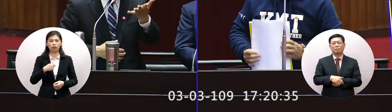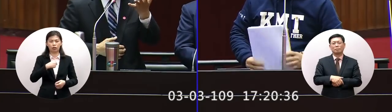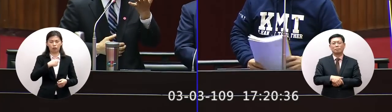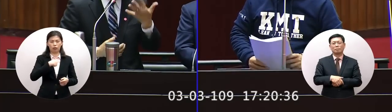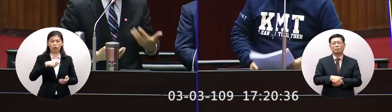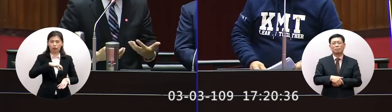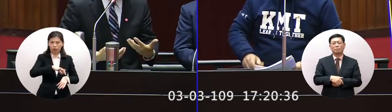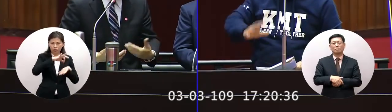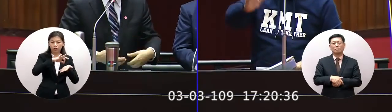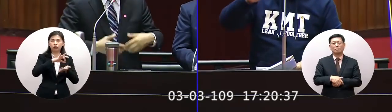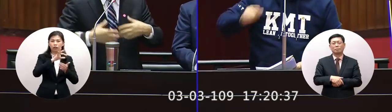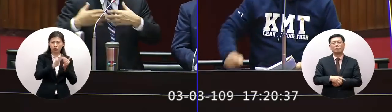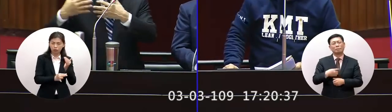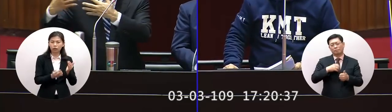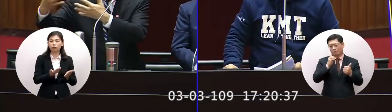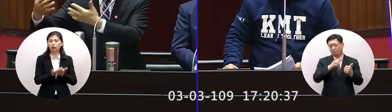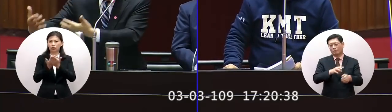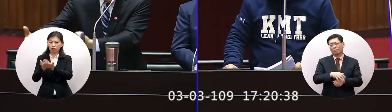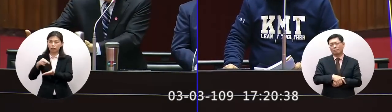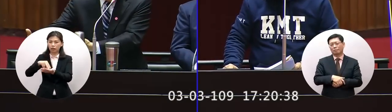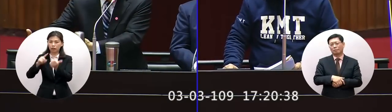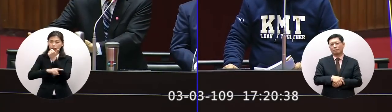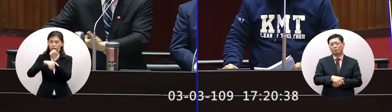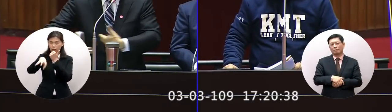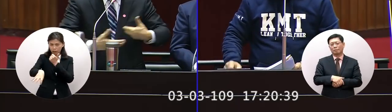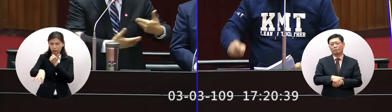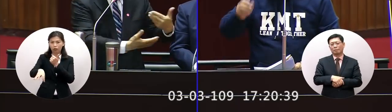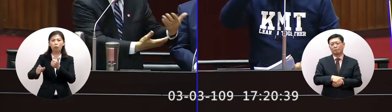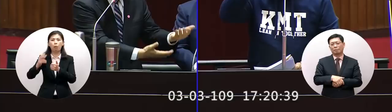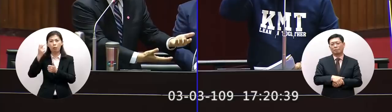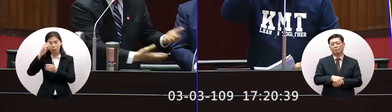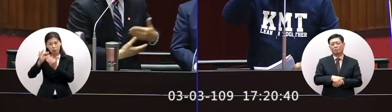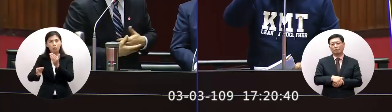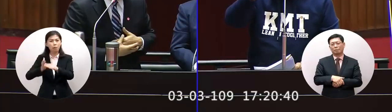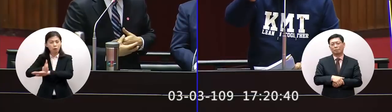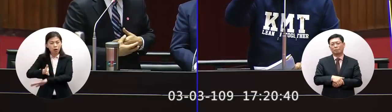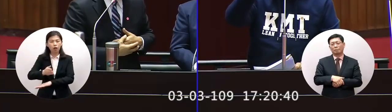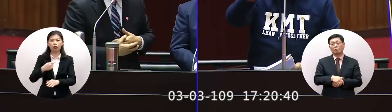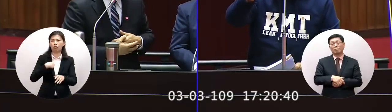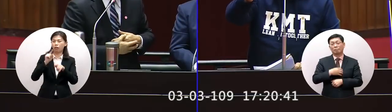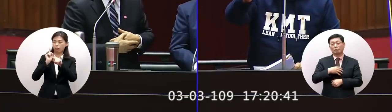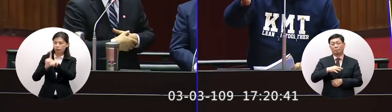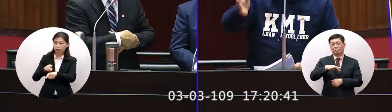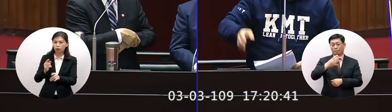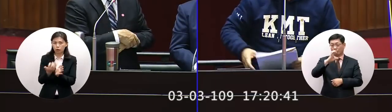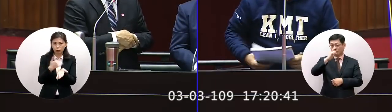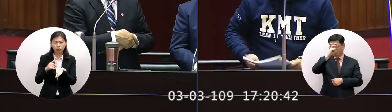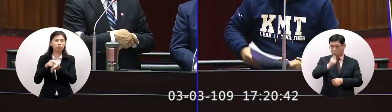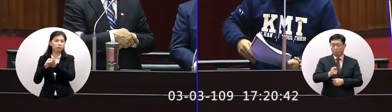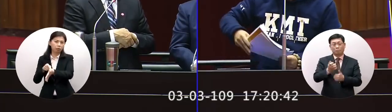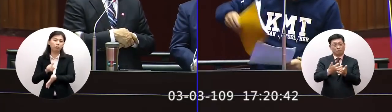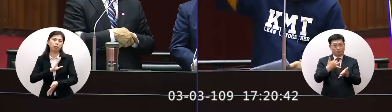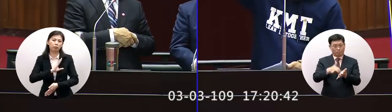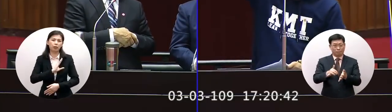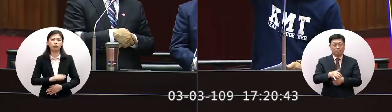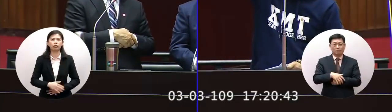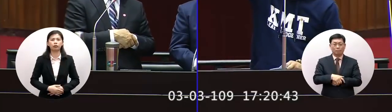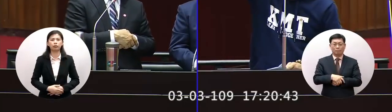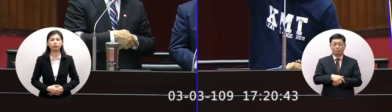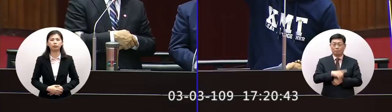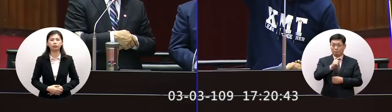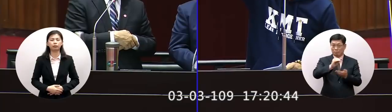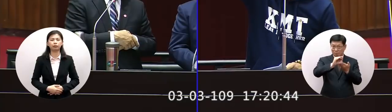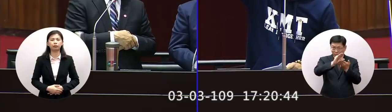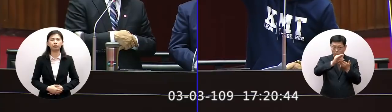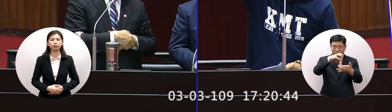院通过特别条例。 我跟你说啦， 我依法有据，唔才编特别预算。 490亿的医生， 这本